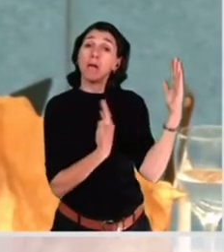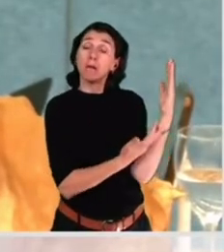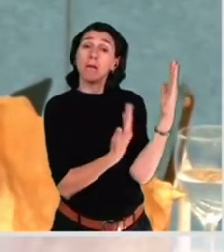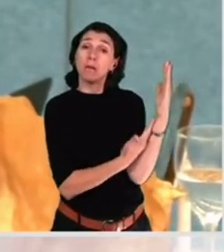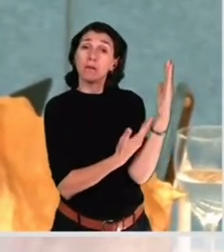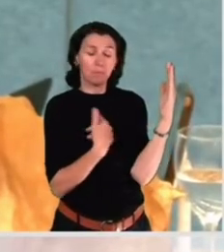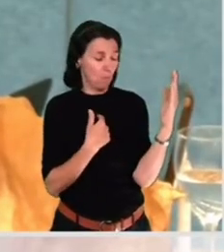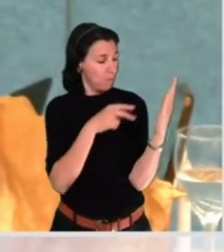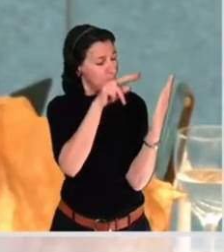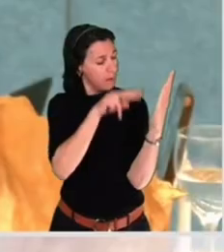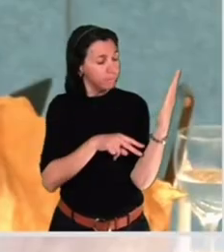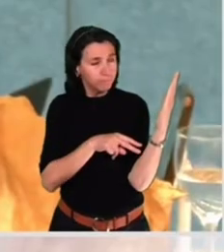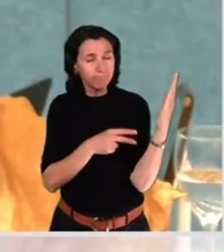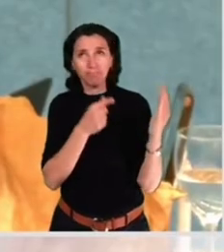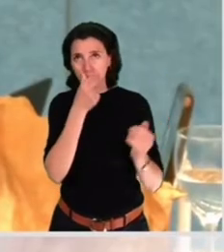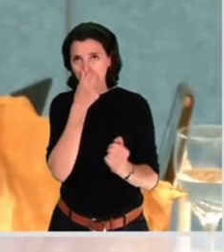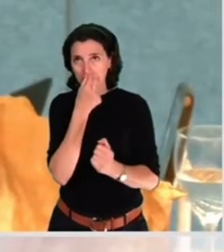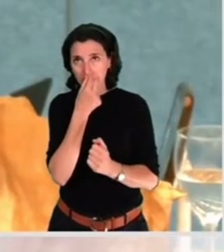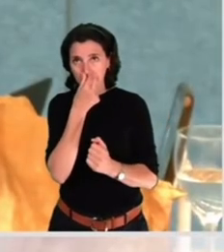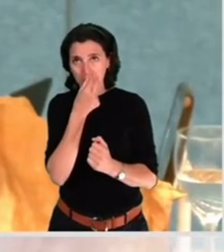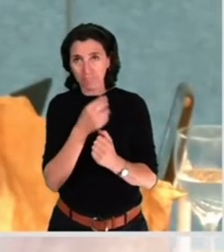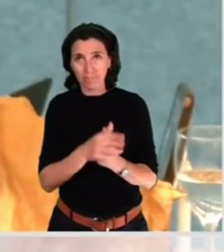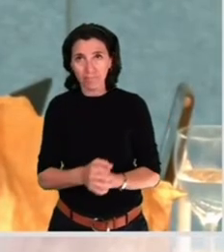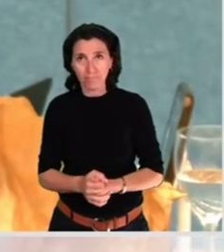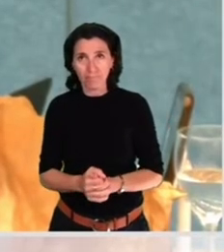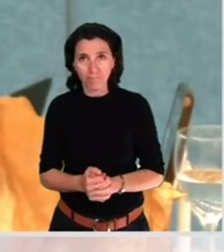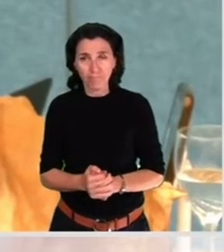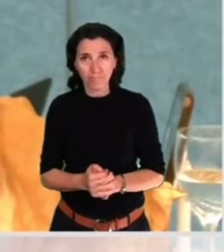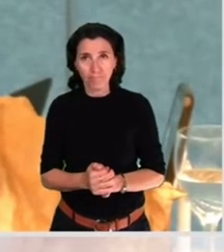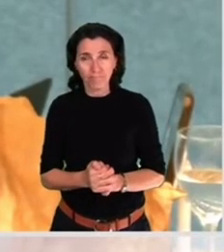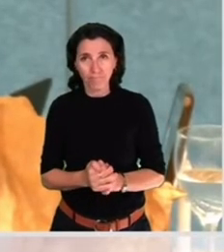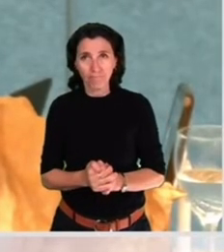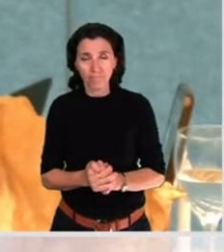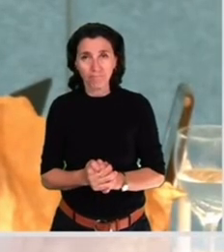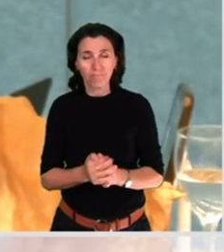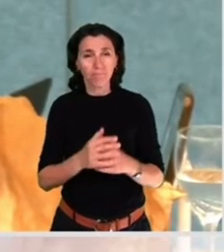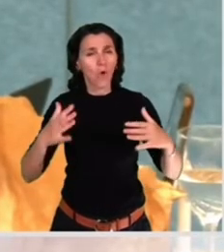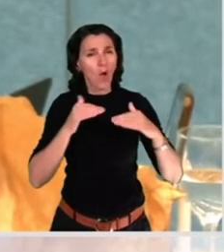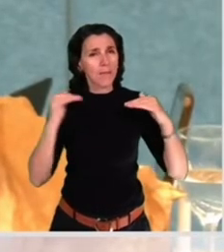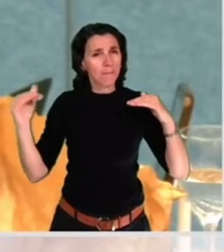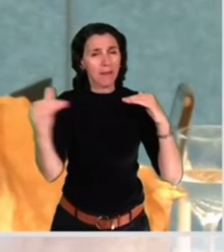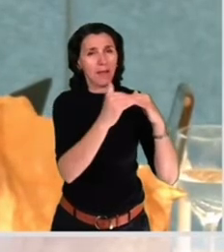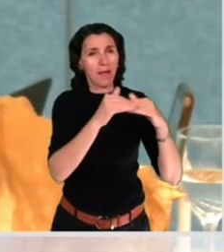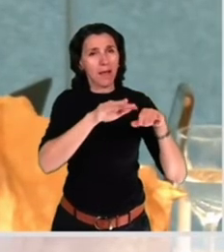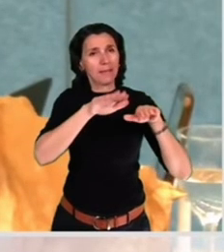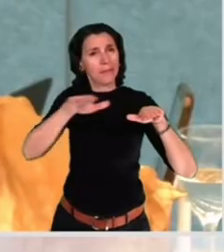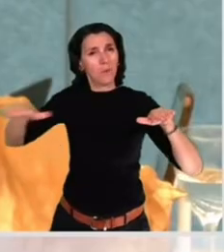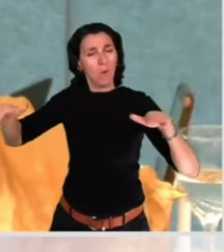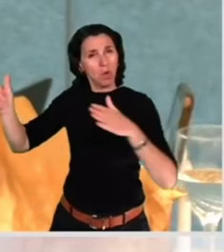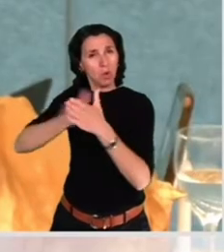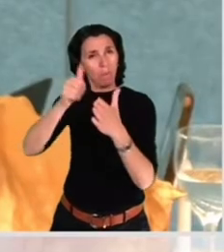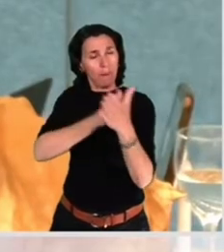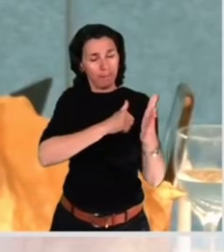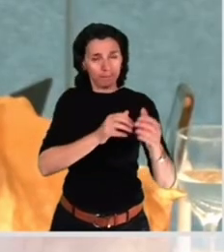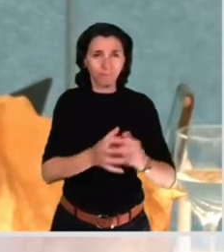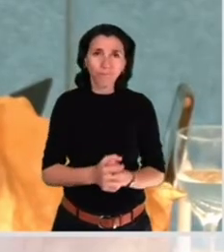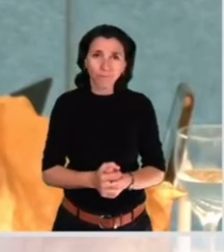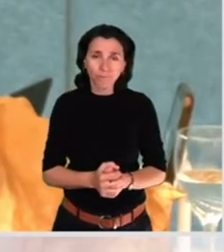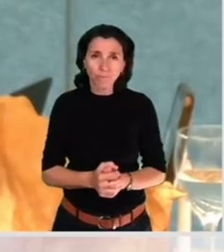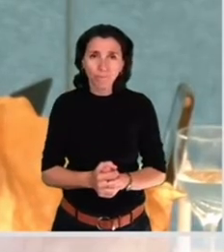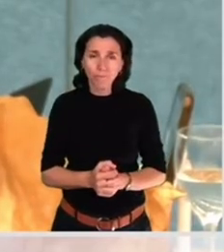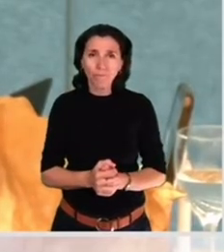je lis « La suppression des stationnements de la Grande Esplanade s'inscrit dans un projet plus global